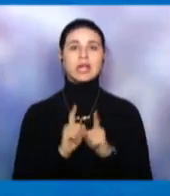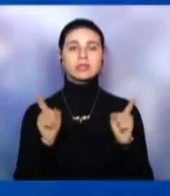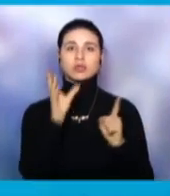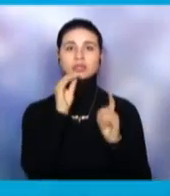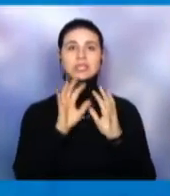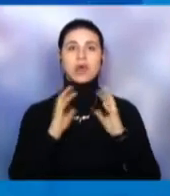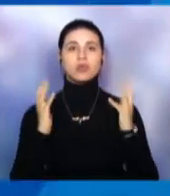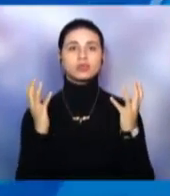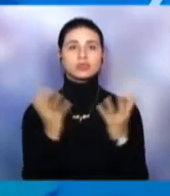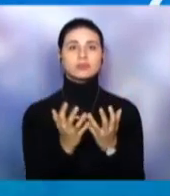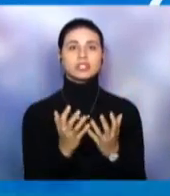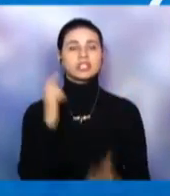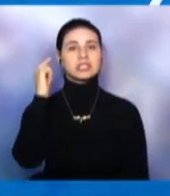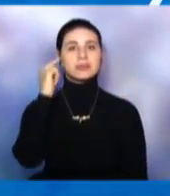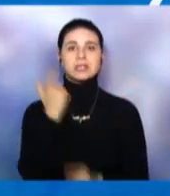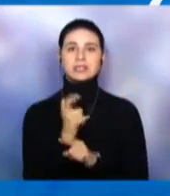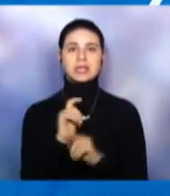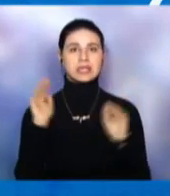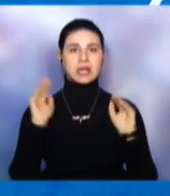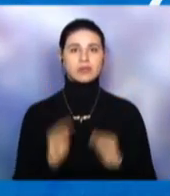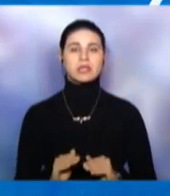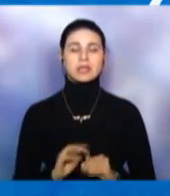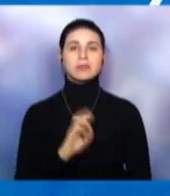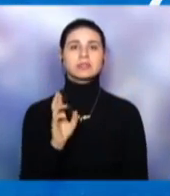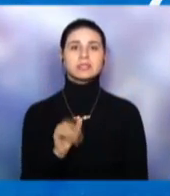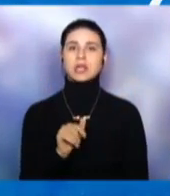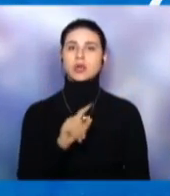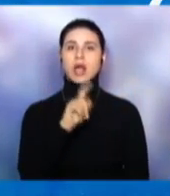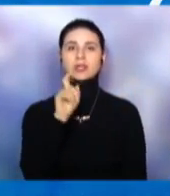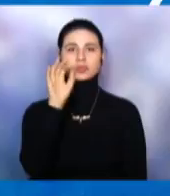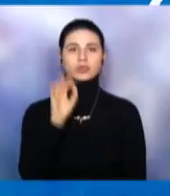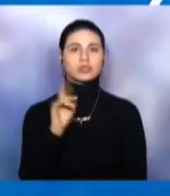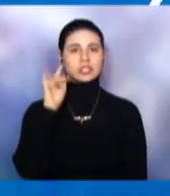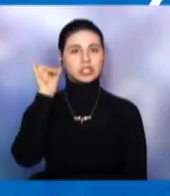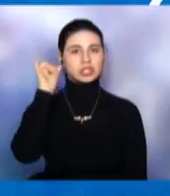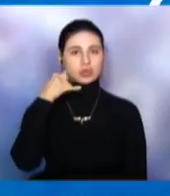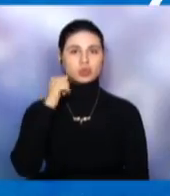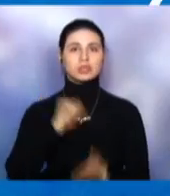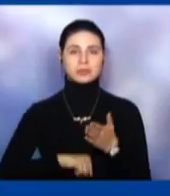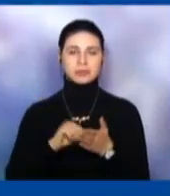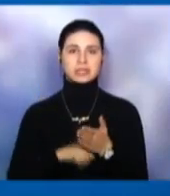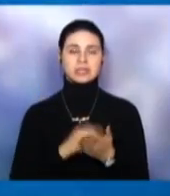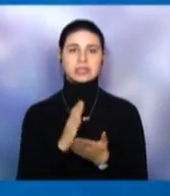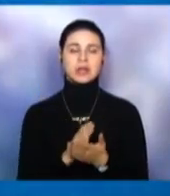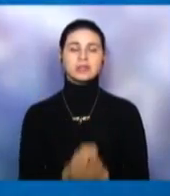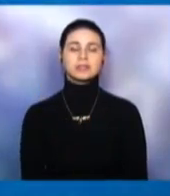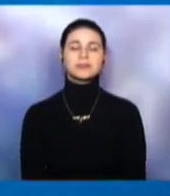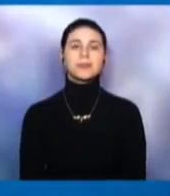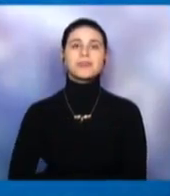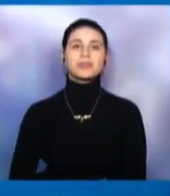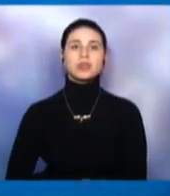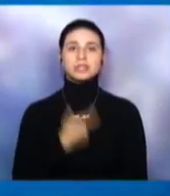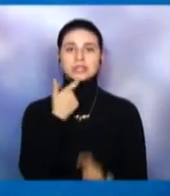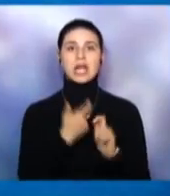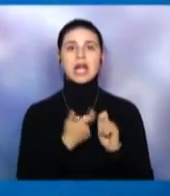დახურულ სივრცეში სმენის მკვეთრი დაქვეითების და სრული დაკარგვის ანუ სიყრუის მიზეზი ხდება. სიცოცხლის